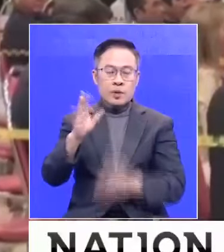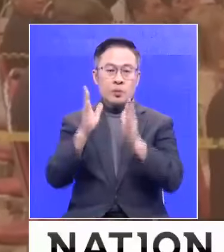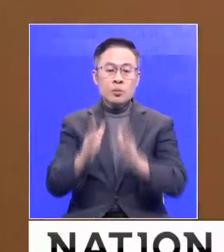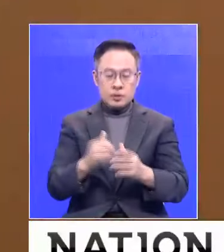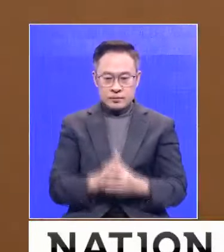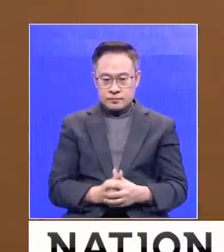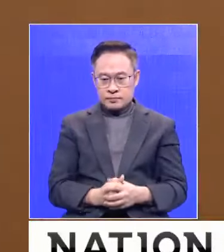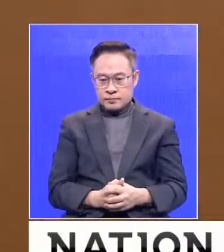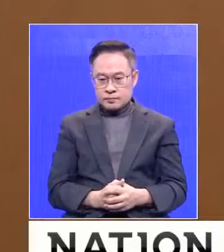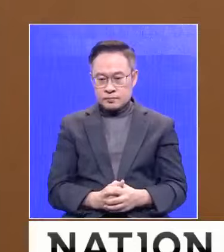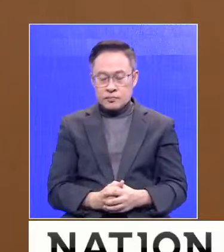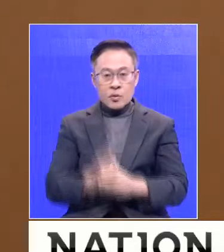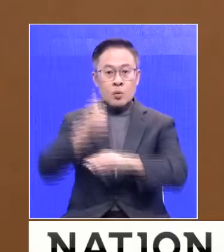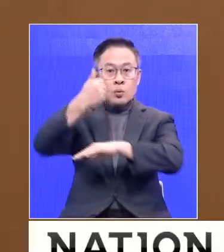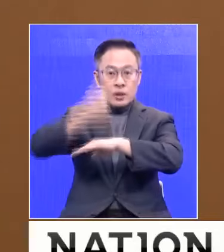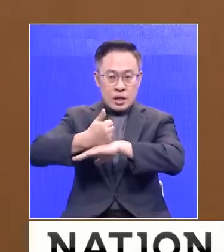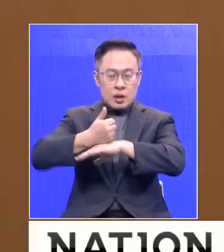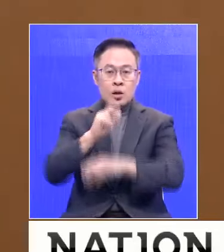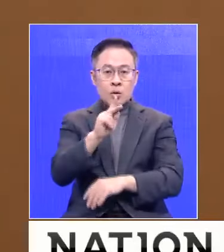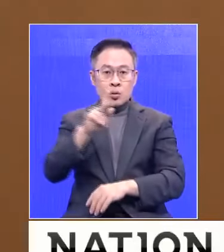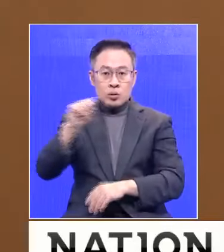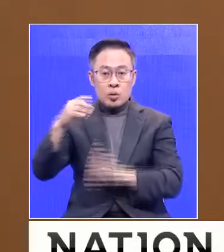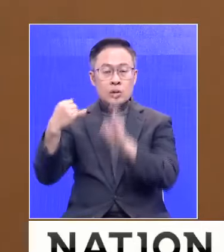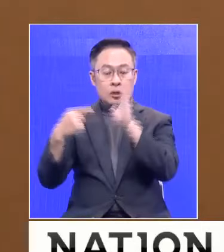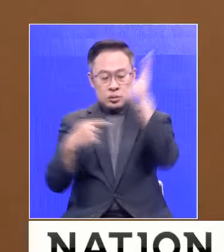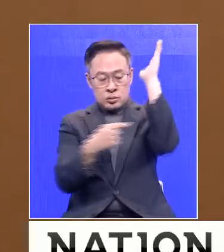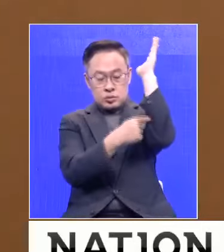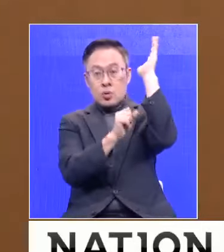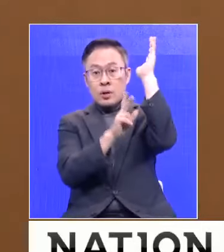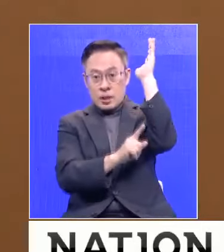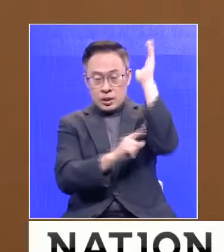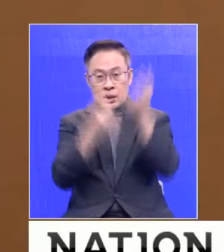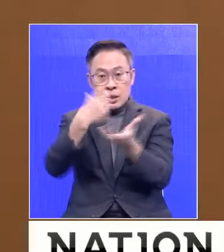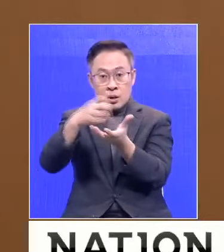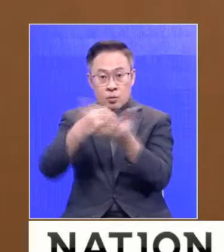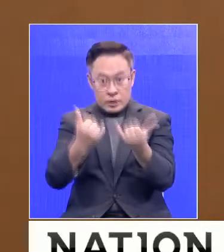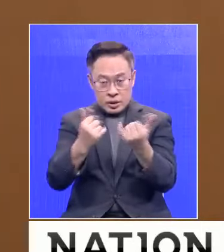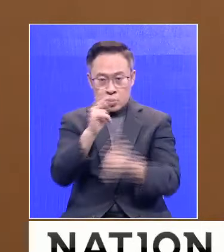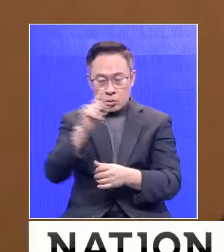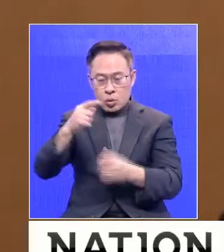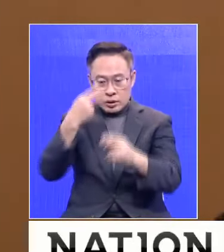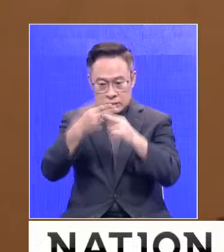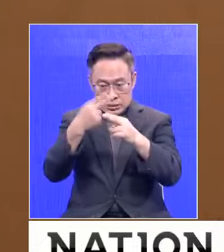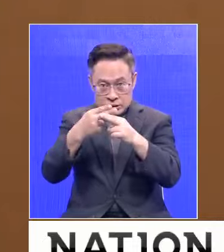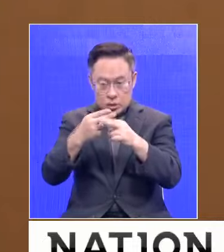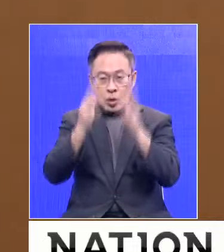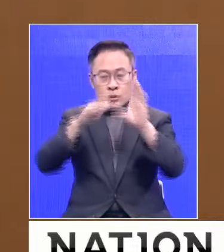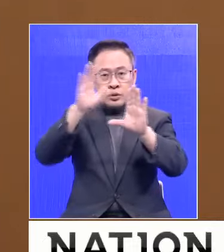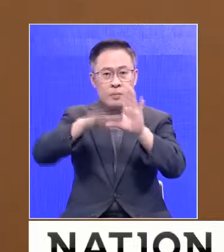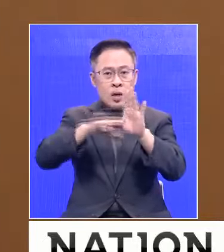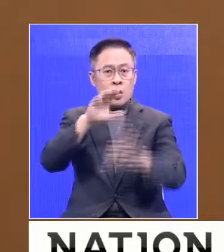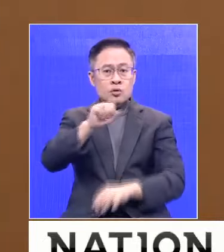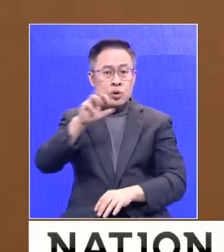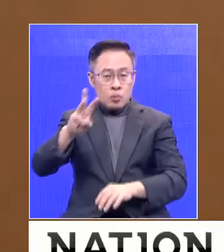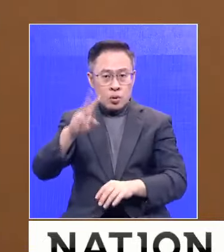พเยสิริโชติผอ.กกต.จังหวัดสงขลาบอกด้วยนะคะว่ากกต.ได้รับรายชื่ออดีตผู้สมัครสว.สงขลาจาก